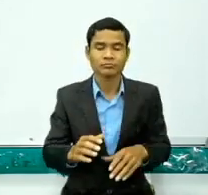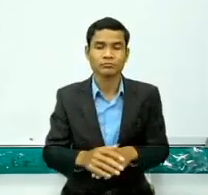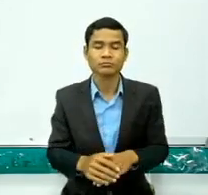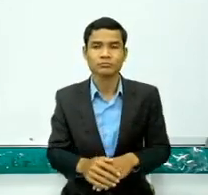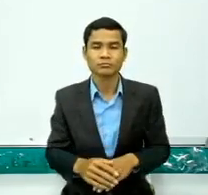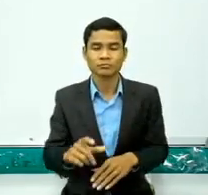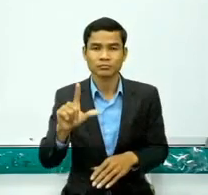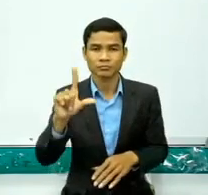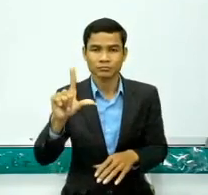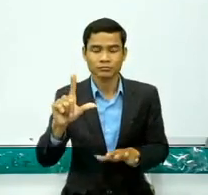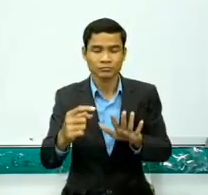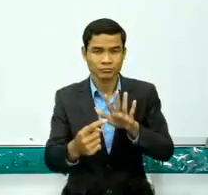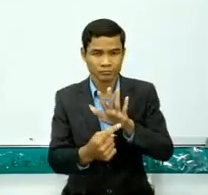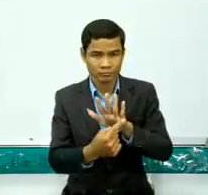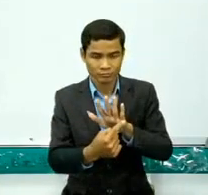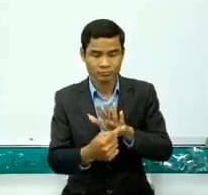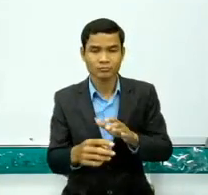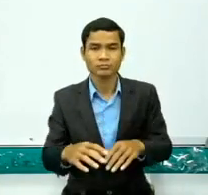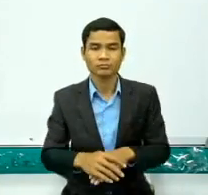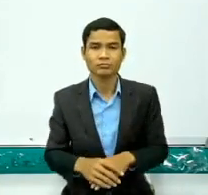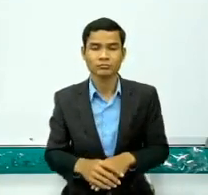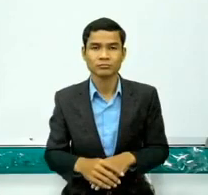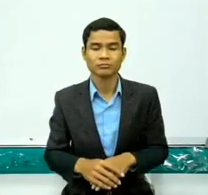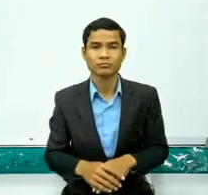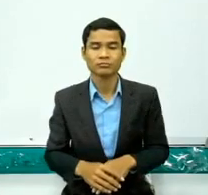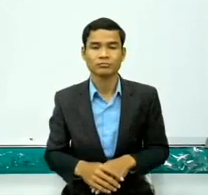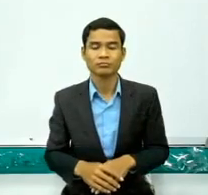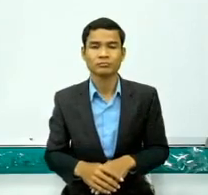ទៀតជឿ